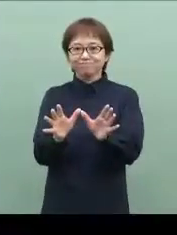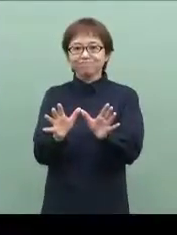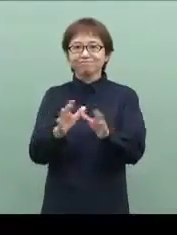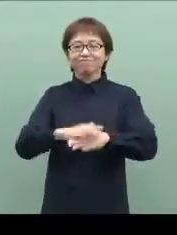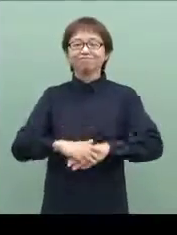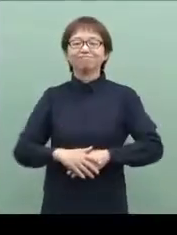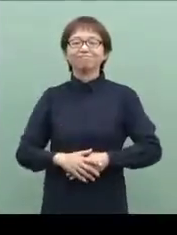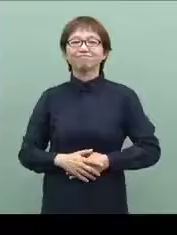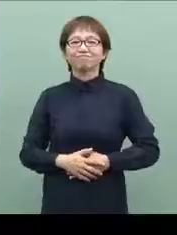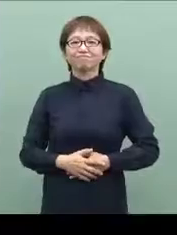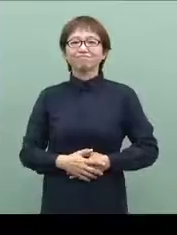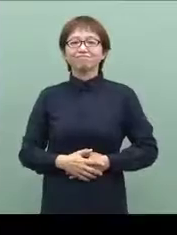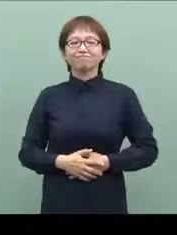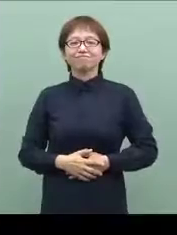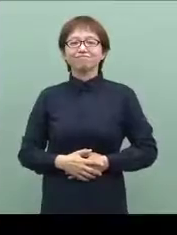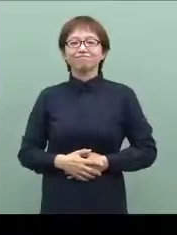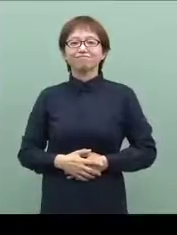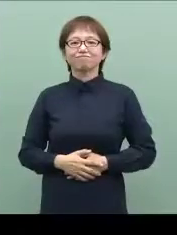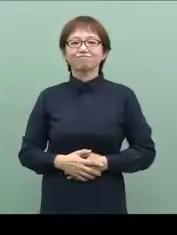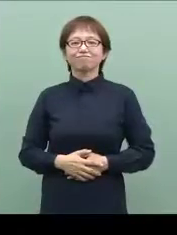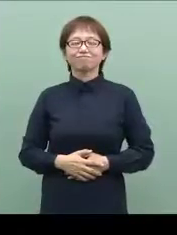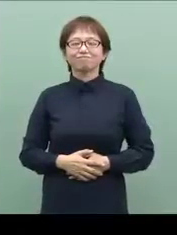プロフェッショナルの広報集団です。